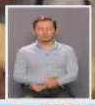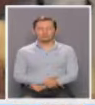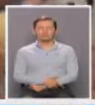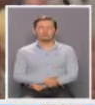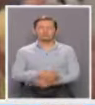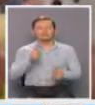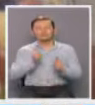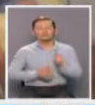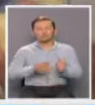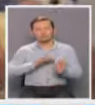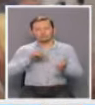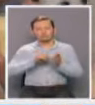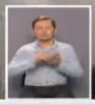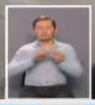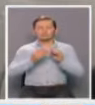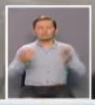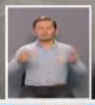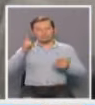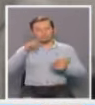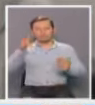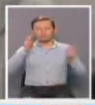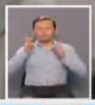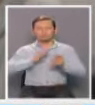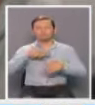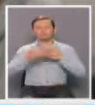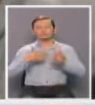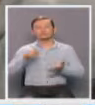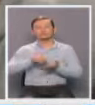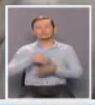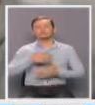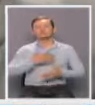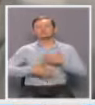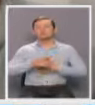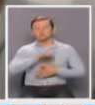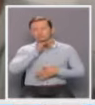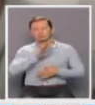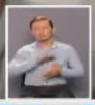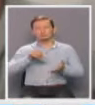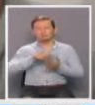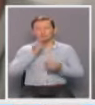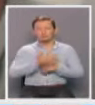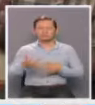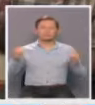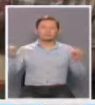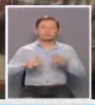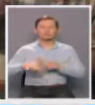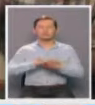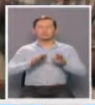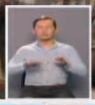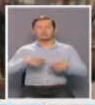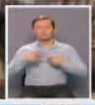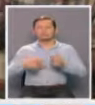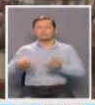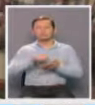Үнемі қоғамда болып жатқан түрлі жаңалықтарды тыңдап, еліміздің дамуына қуанып отыратын ардагер бір дастархан басына жиналған ұрпақтары мен